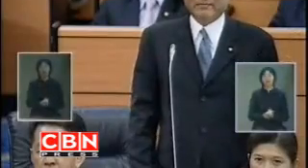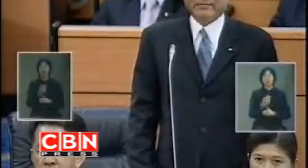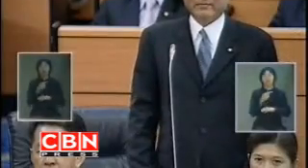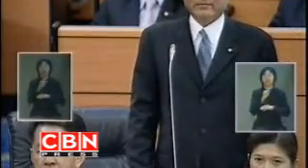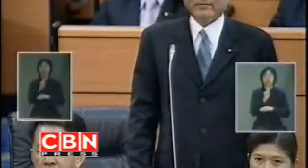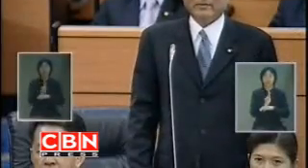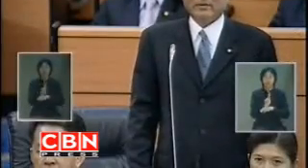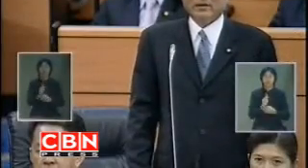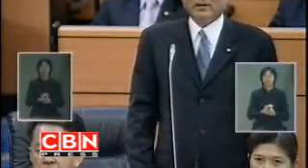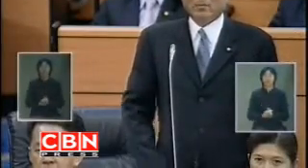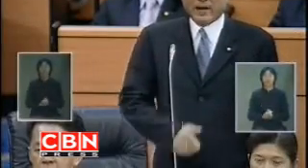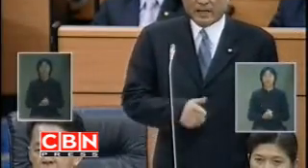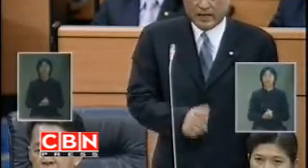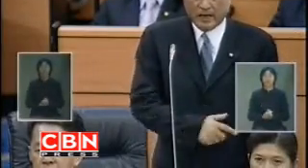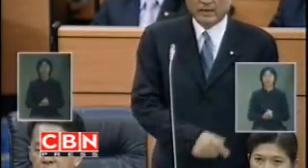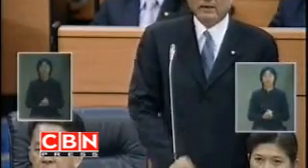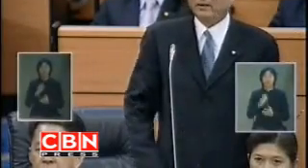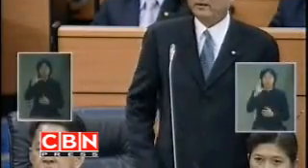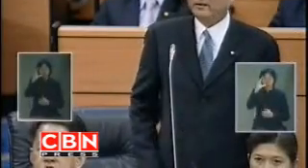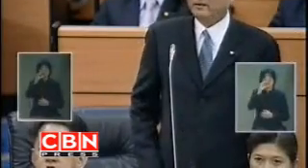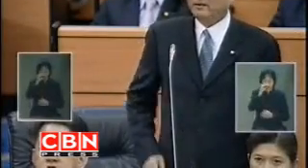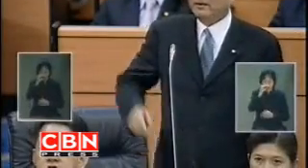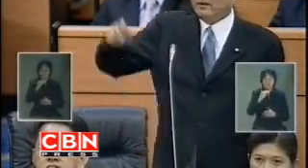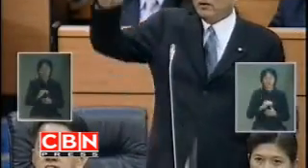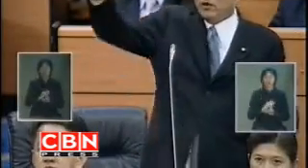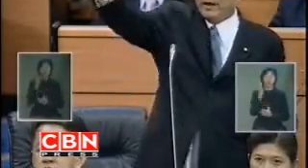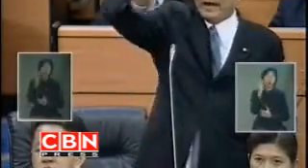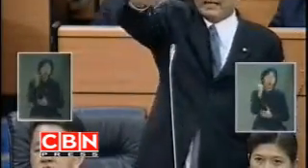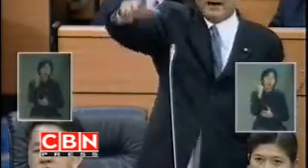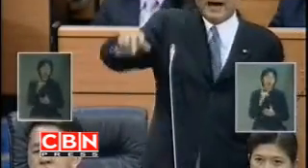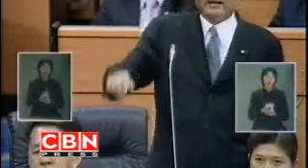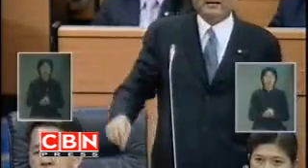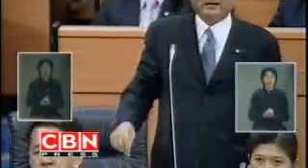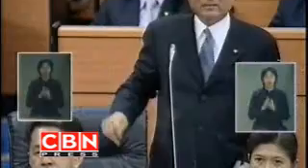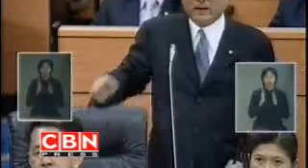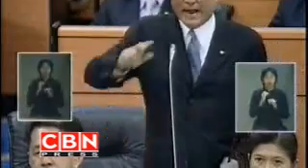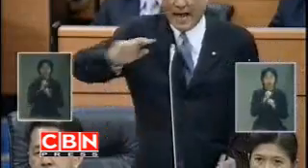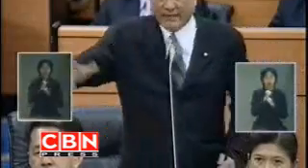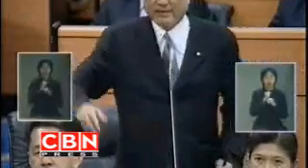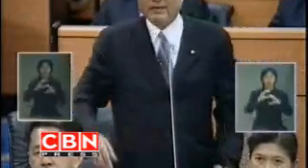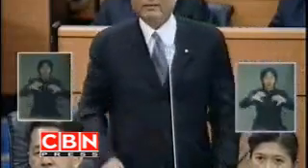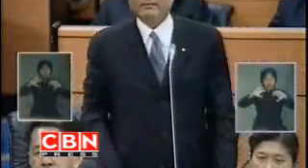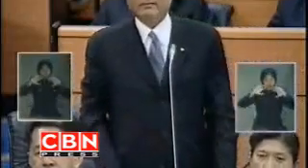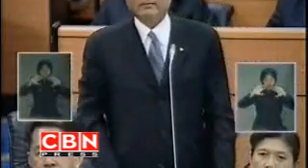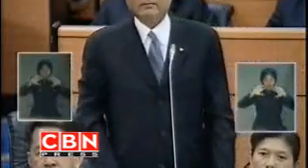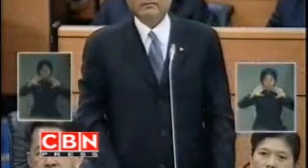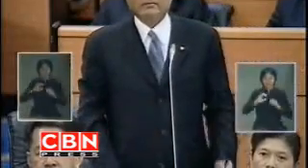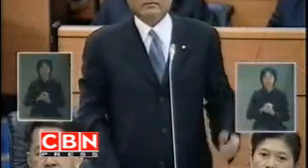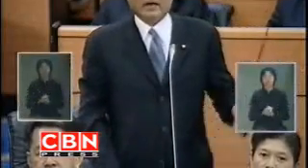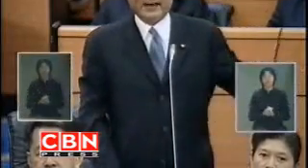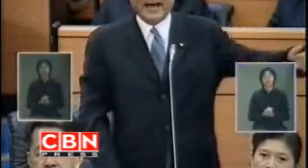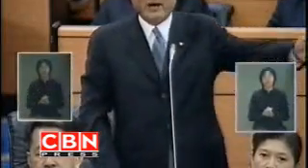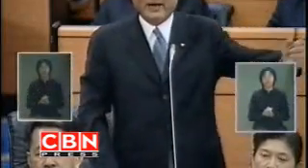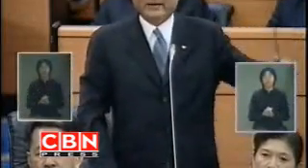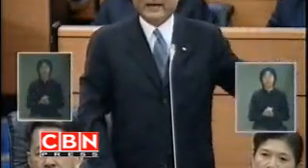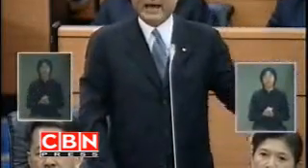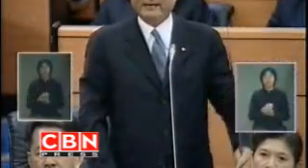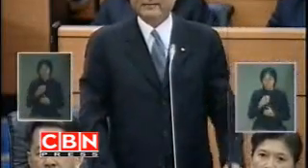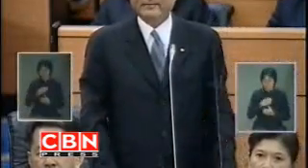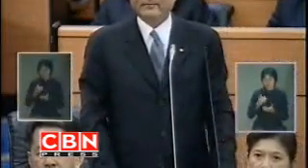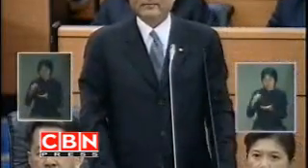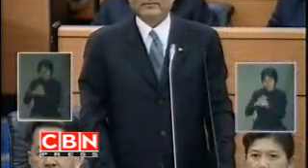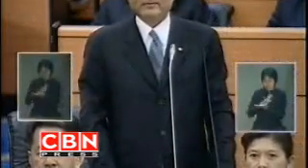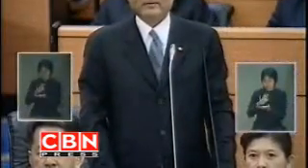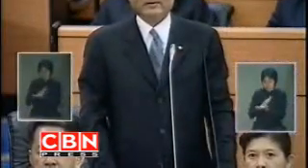ครับเมื่อคืนคนในรัฐบาลคลานจะไปเอาเอกส